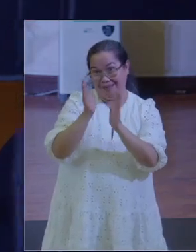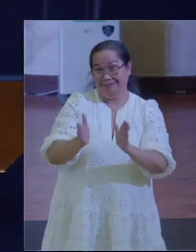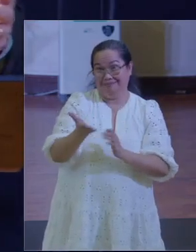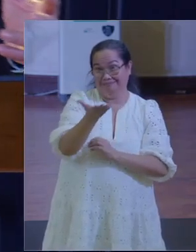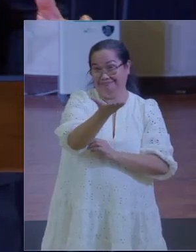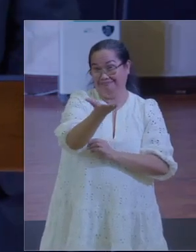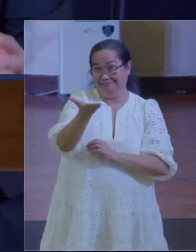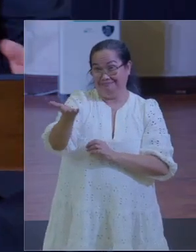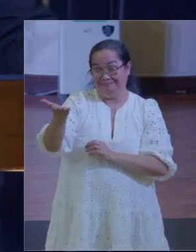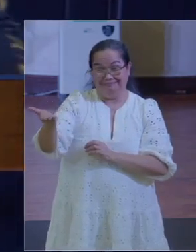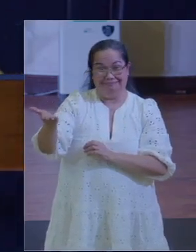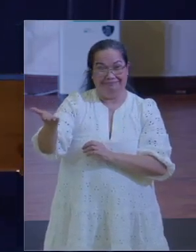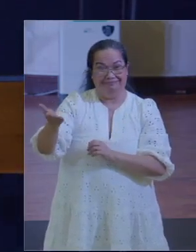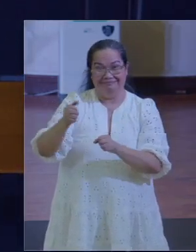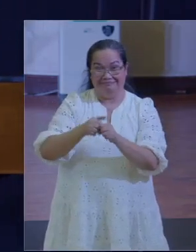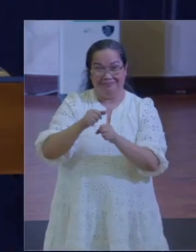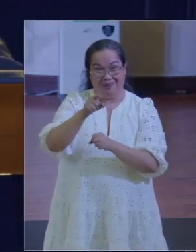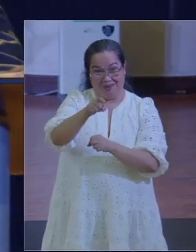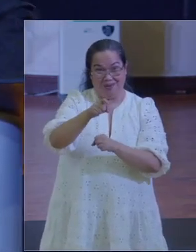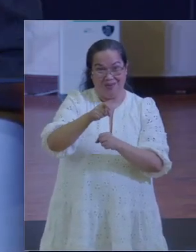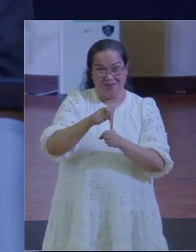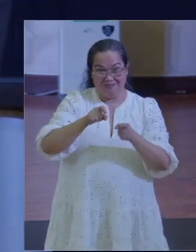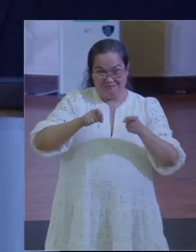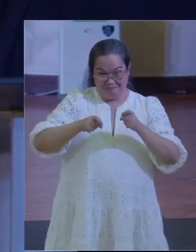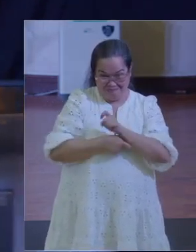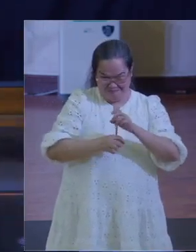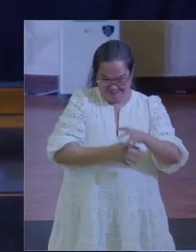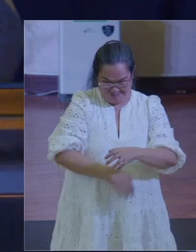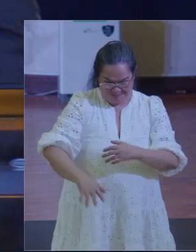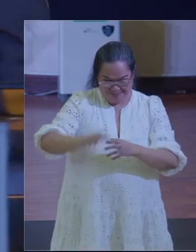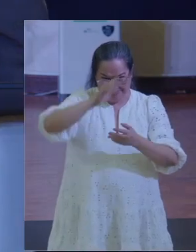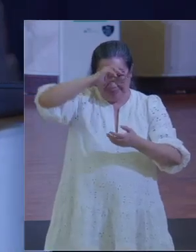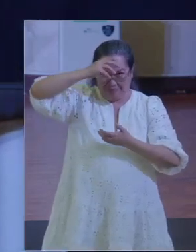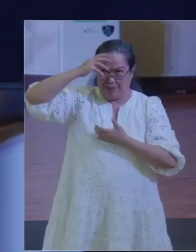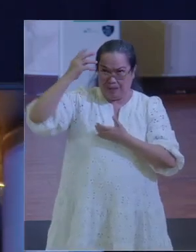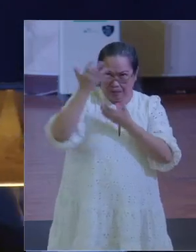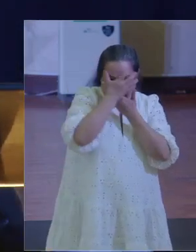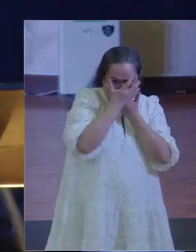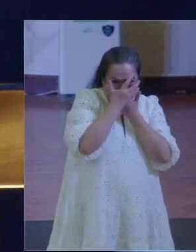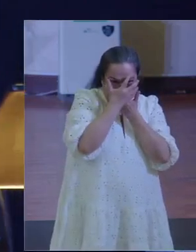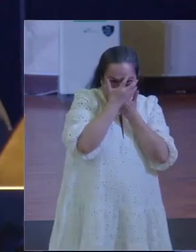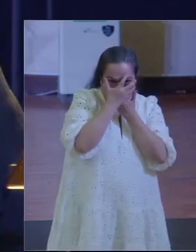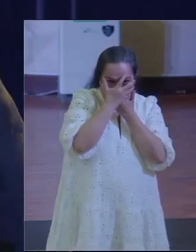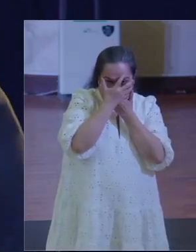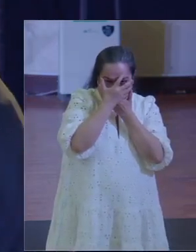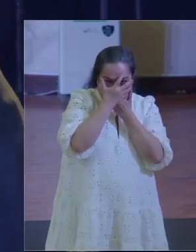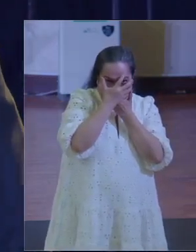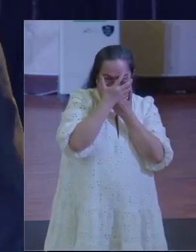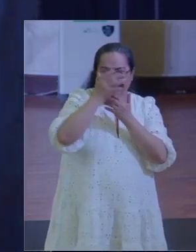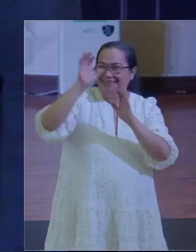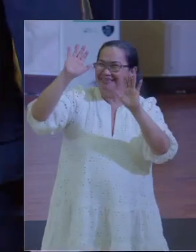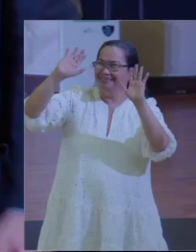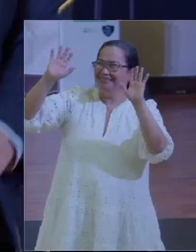Sabi ng isang preacher nga, transformer ka ba? Pagdating dito, hello, hi,